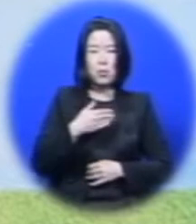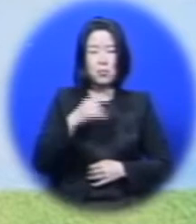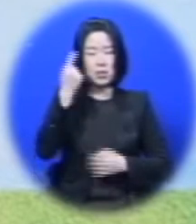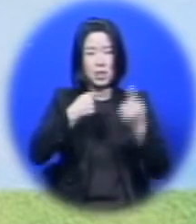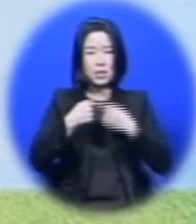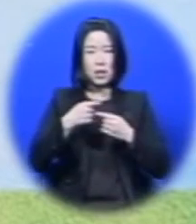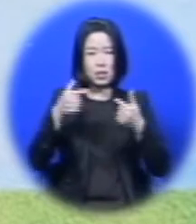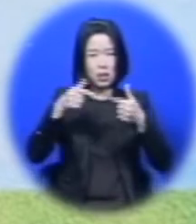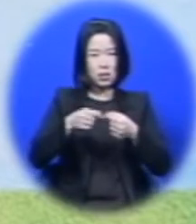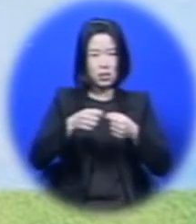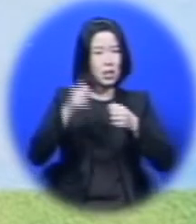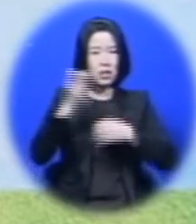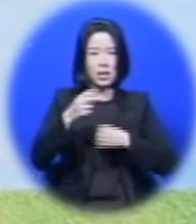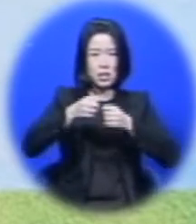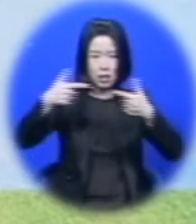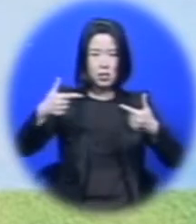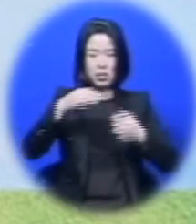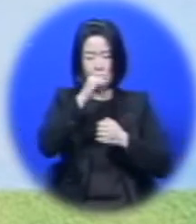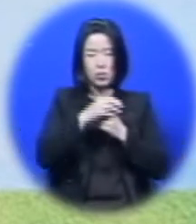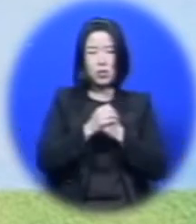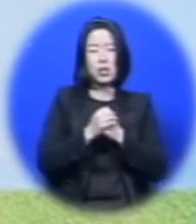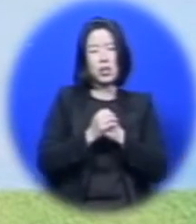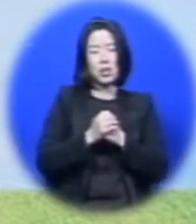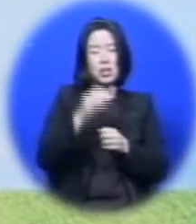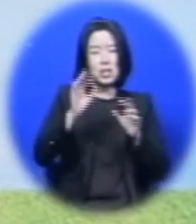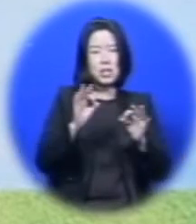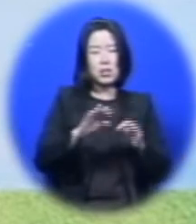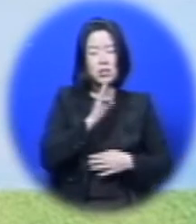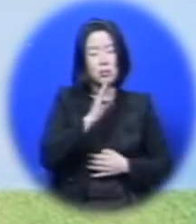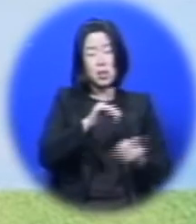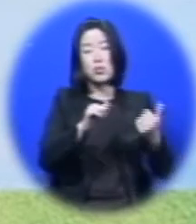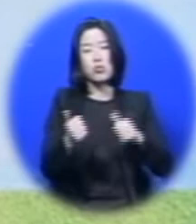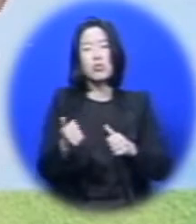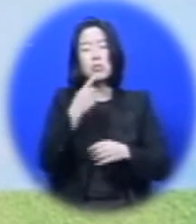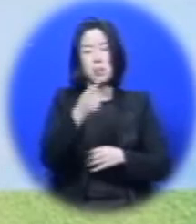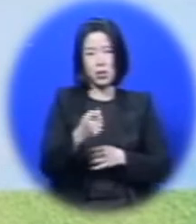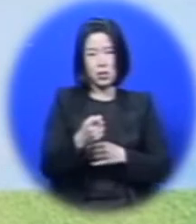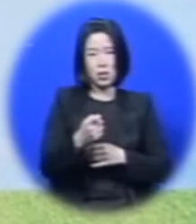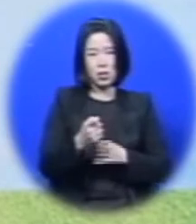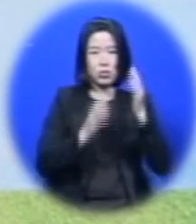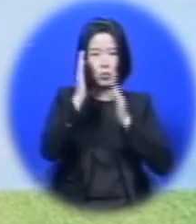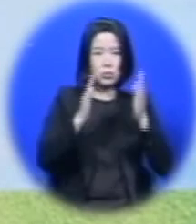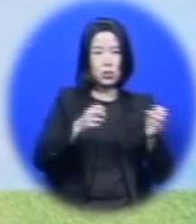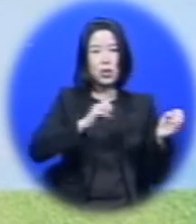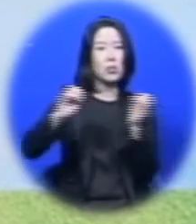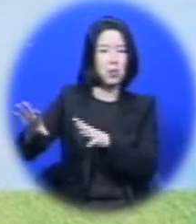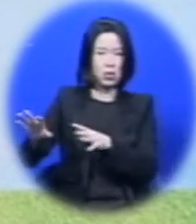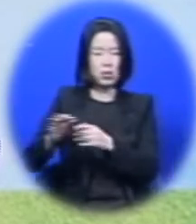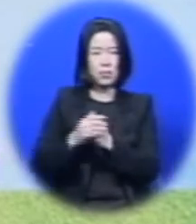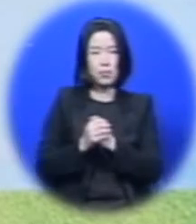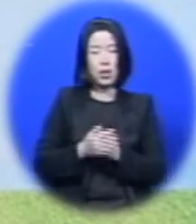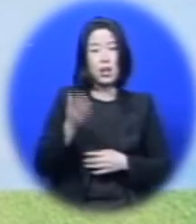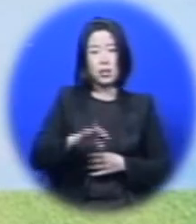터지고, 이제는 진짜 사람이 죽었다고밖에 할 수가 없는 형편이 되어서 숲속에 또 버려집니다. 근데